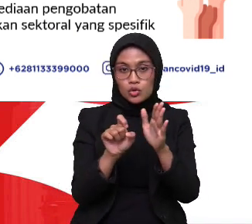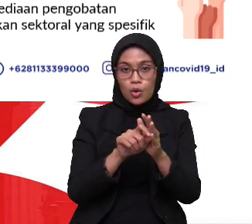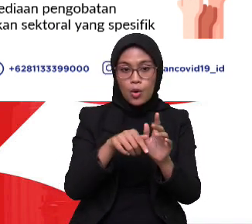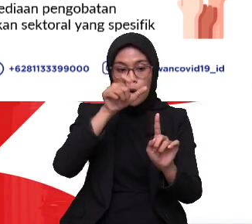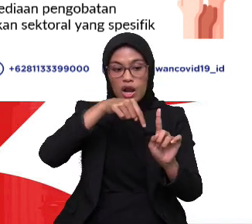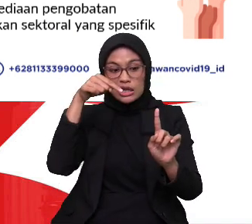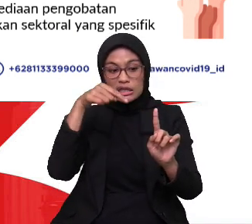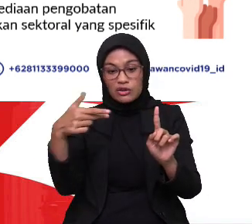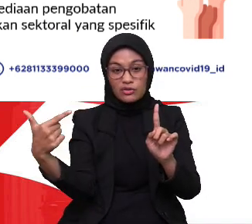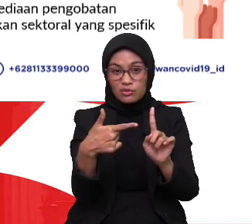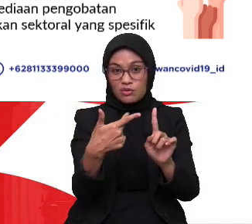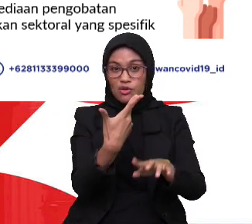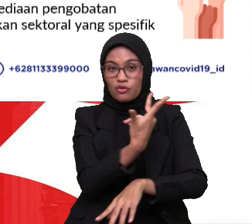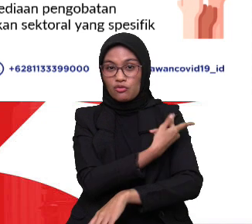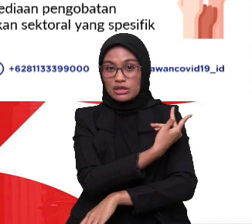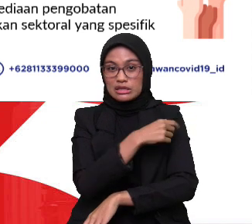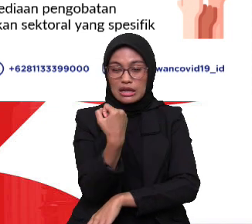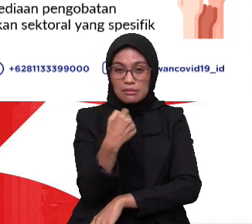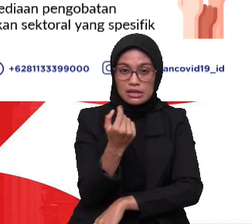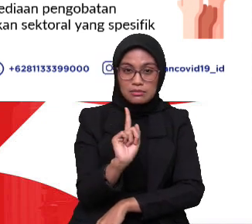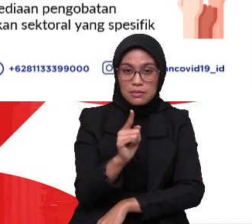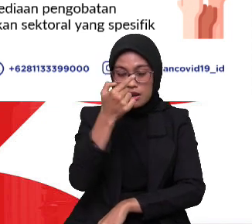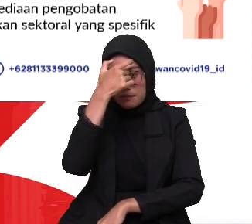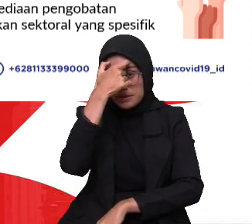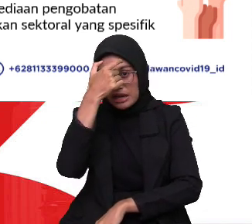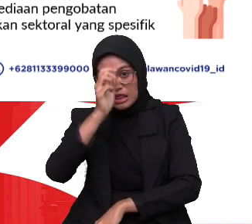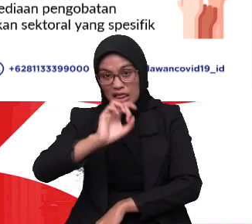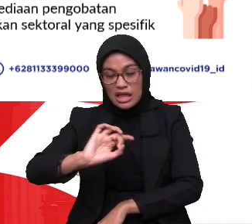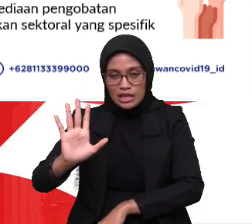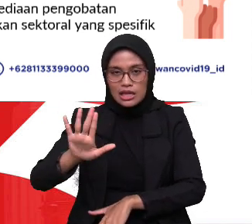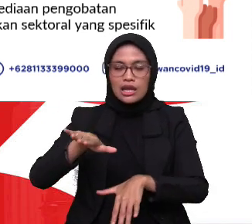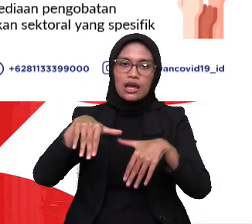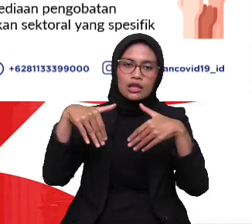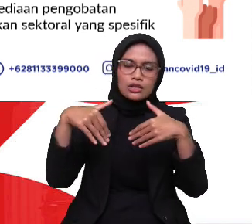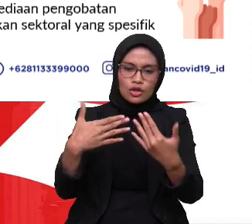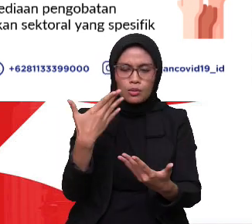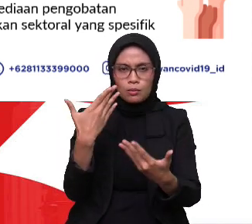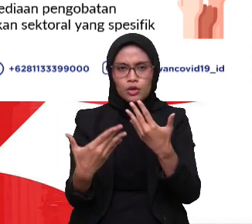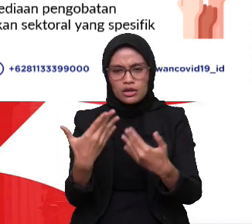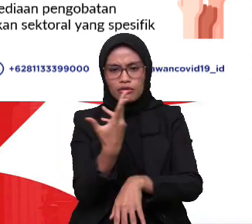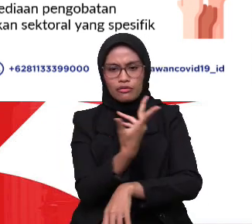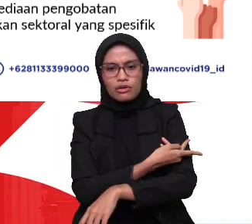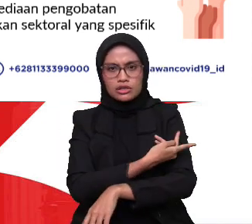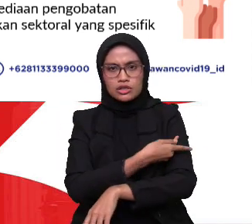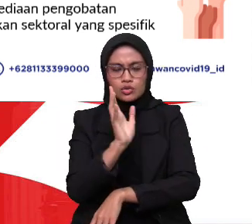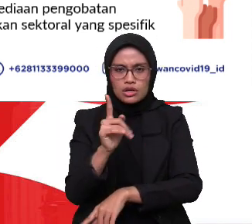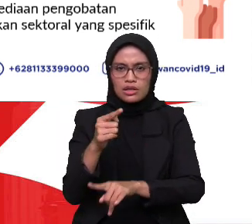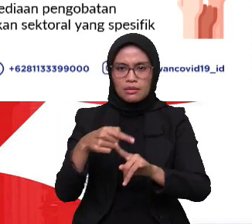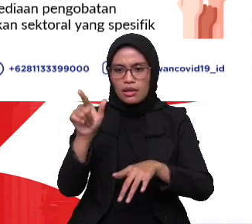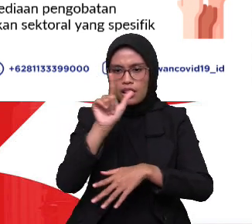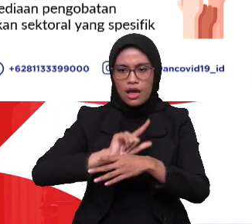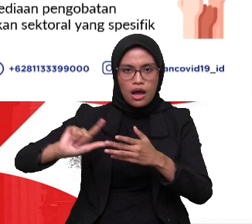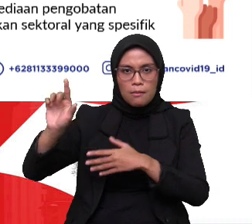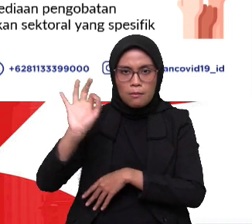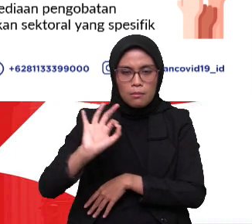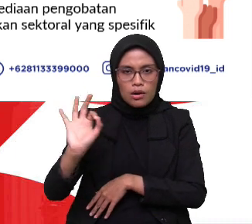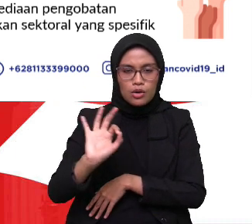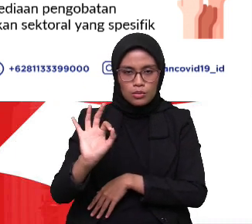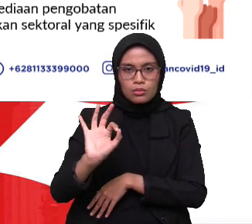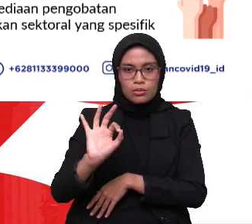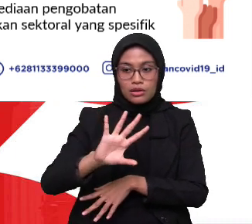karena alasan kesehatan penderita komorbid atau orang yang sudah divaksin namun tidak lengkap termasuk bagi mereka